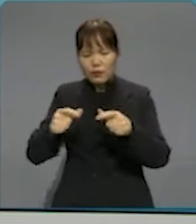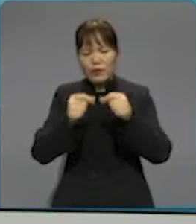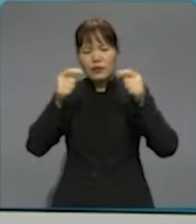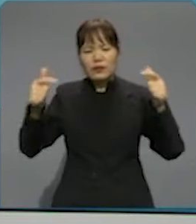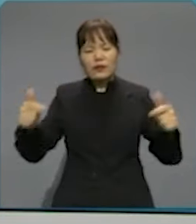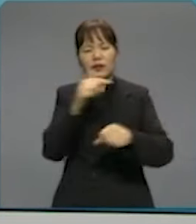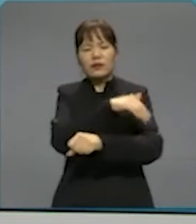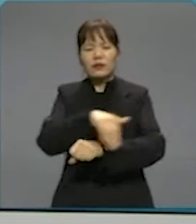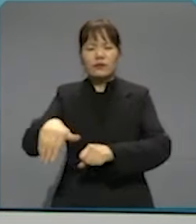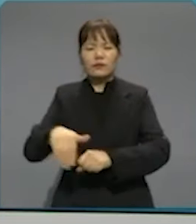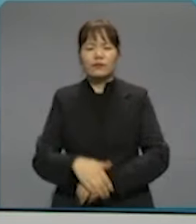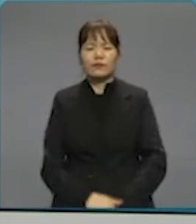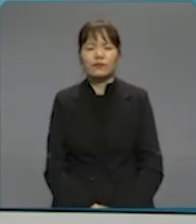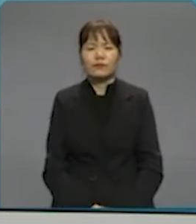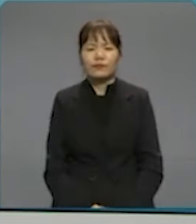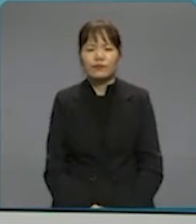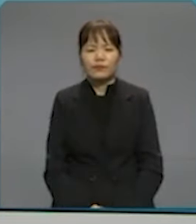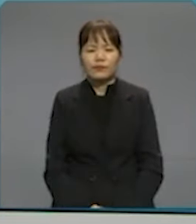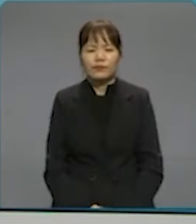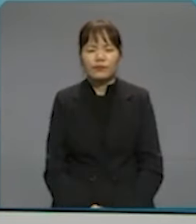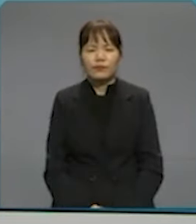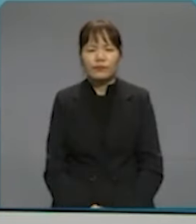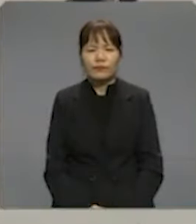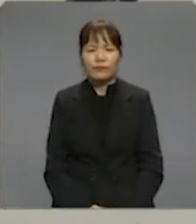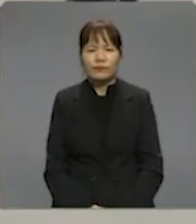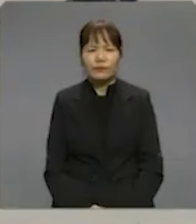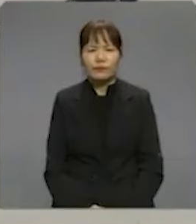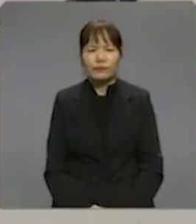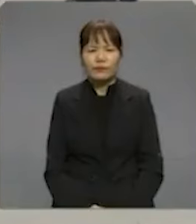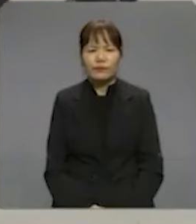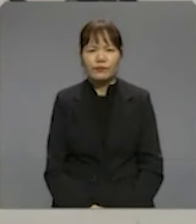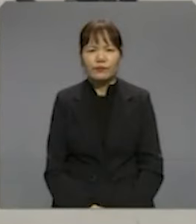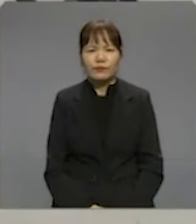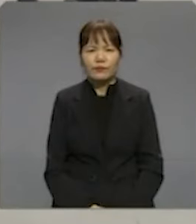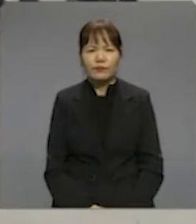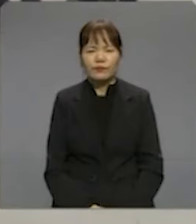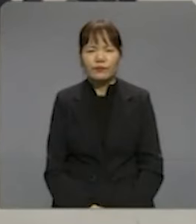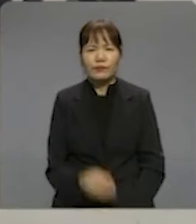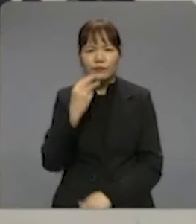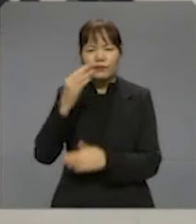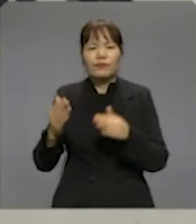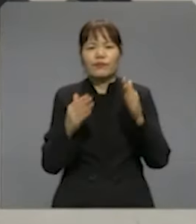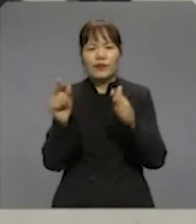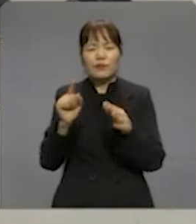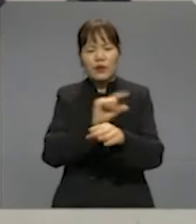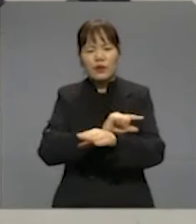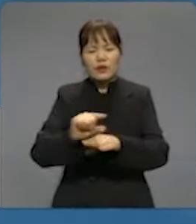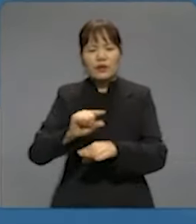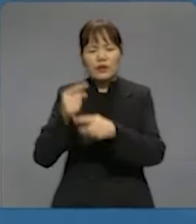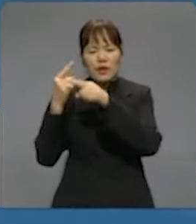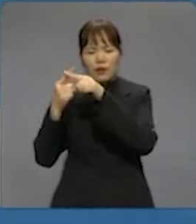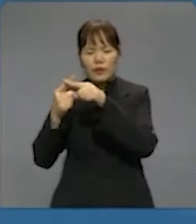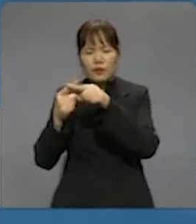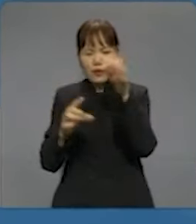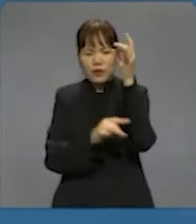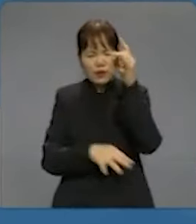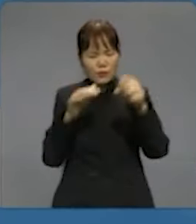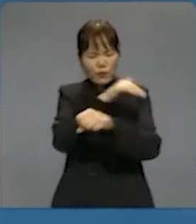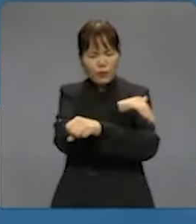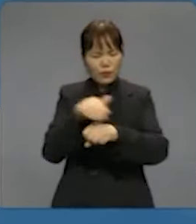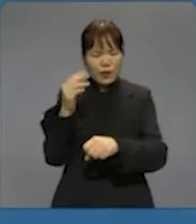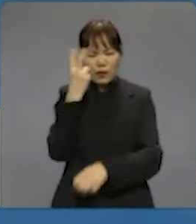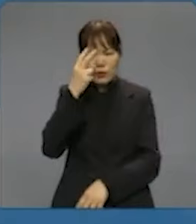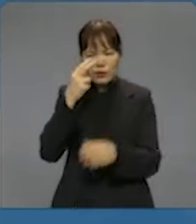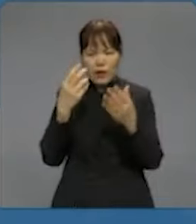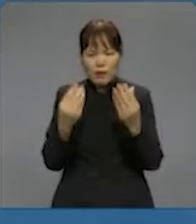넓히겠다는 방침입니다. 권현 기자입니다. 경기도가 GTX 플러스 기본 구상 연구